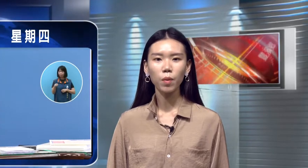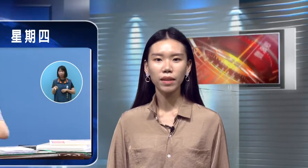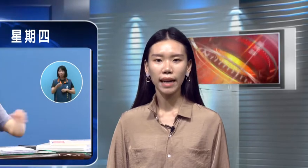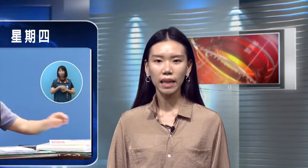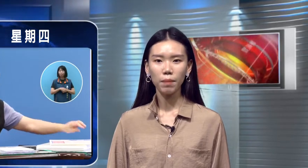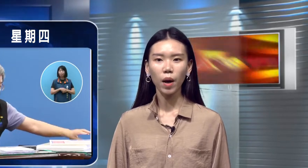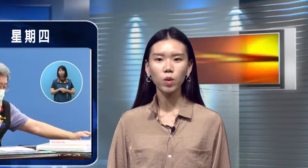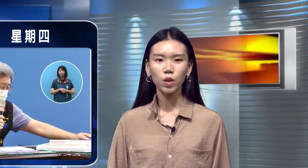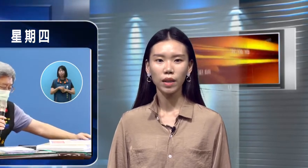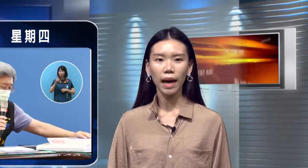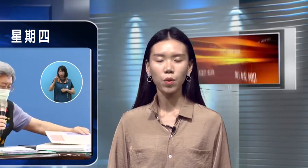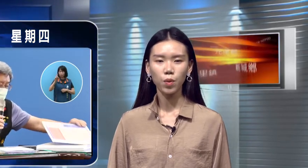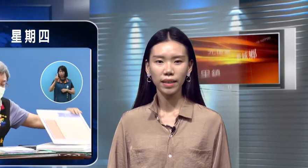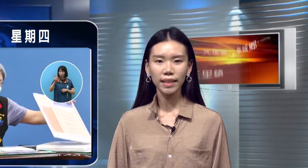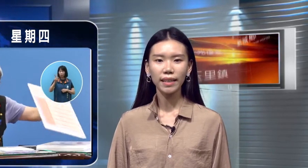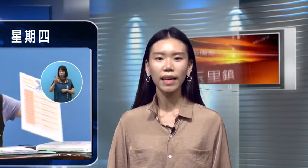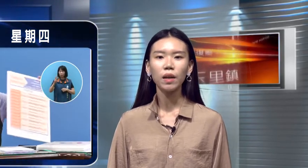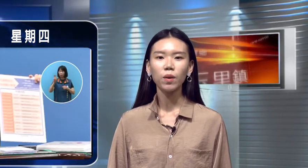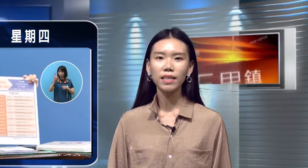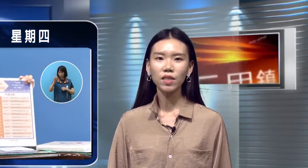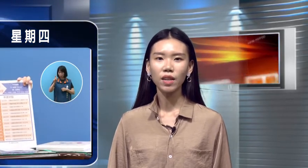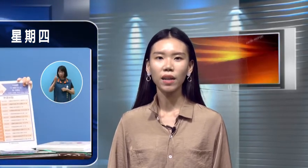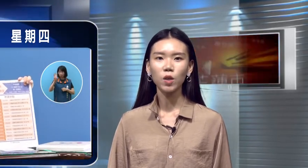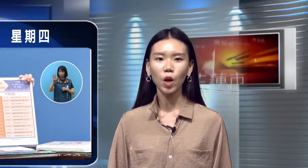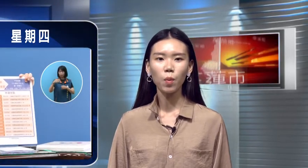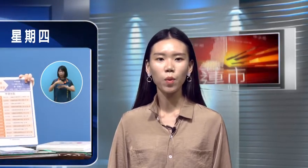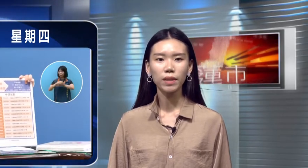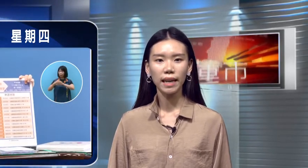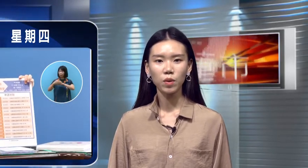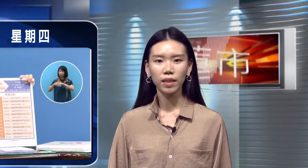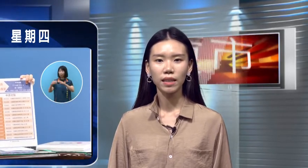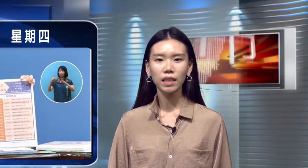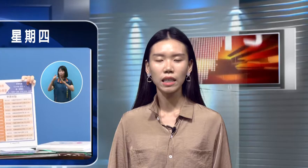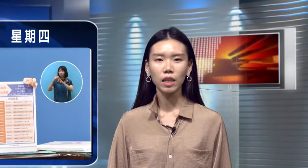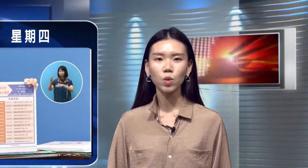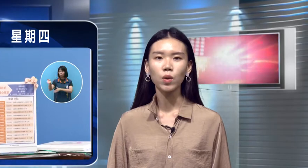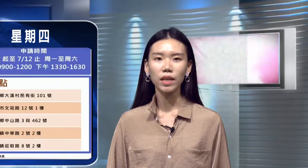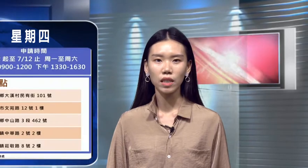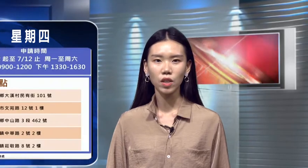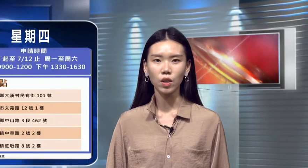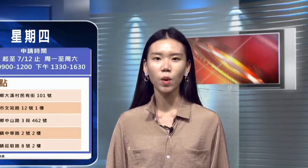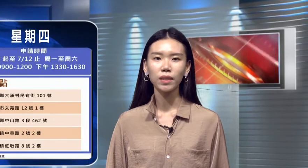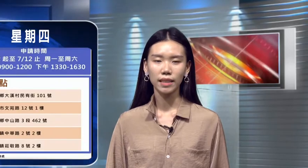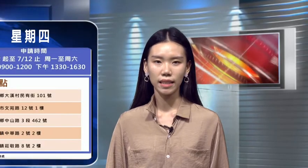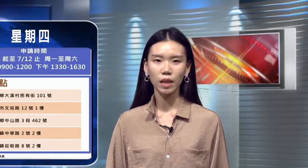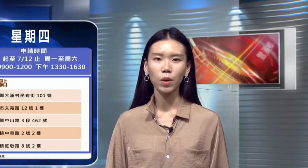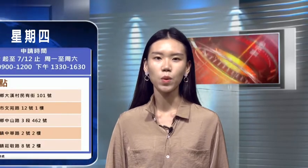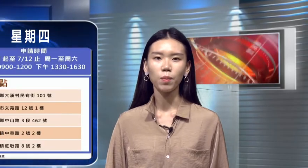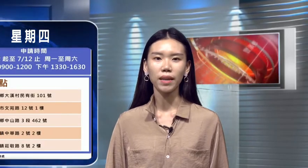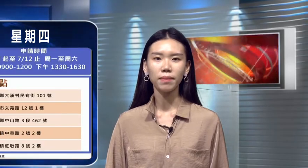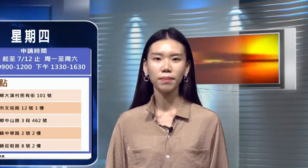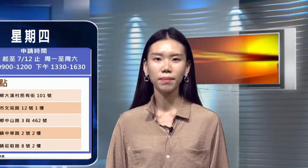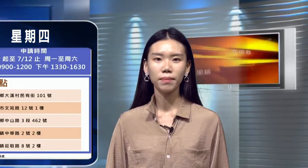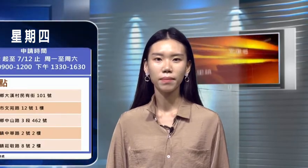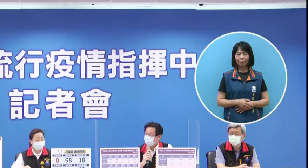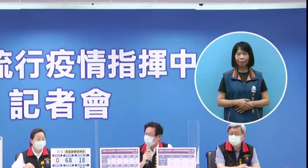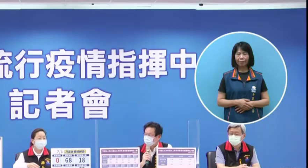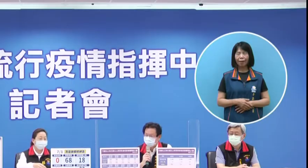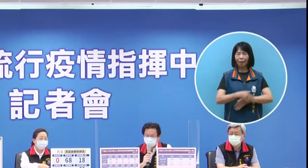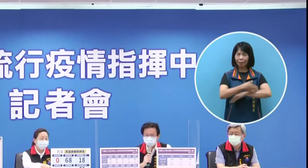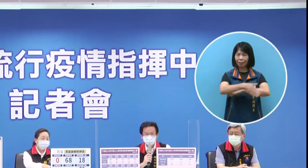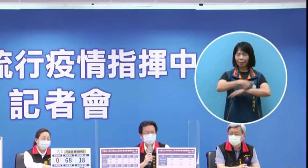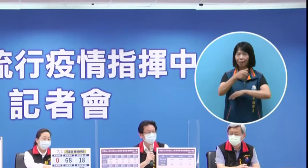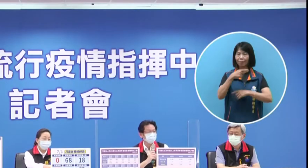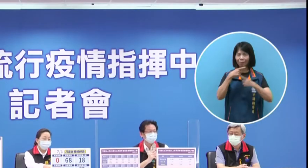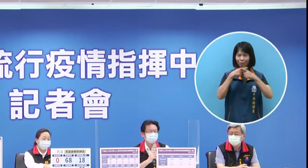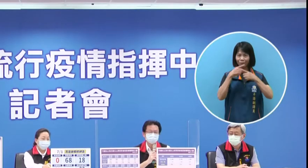针对莫德纳疫苗施打预约地点、暖心食堂的招募、餐券的登记领取以及使用进行相关说明。 花莲